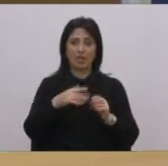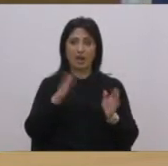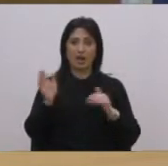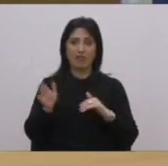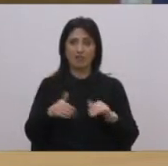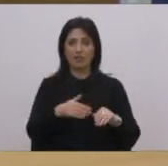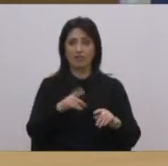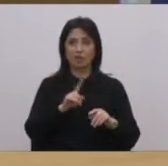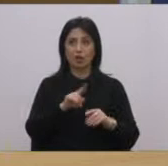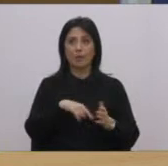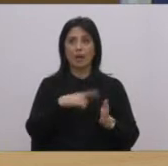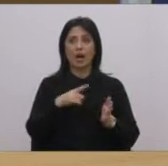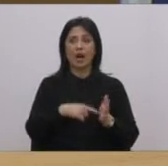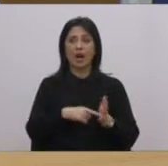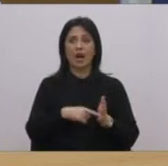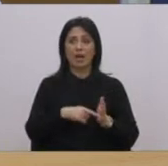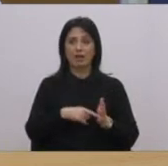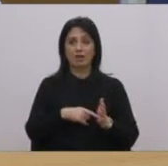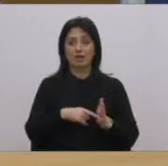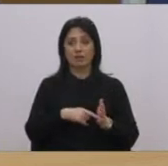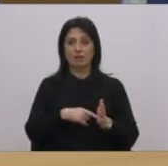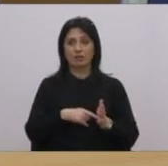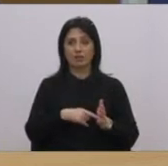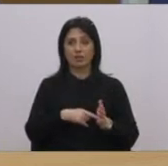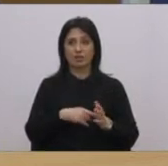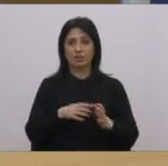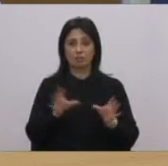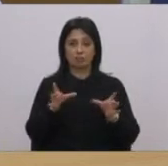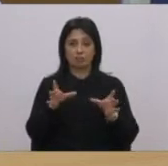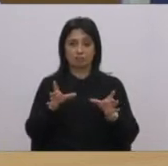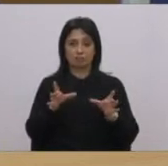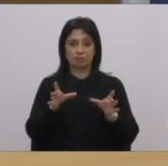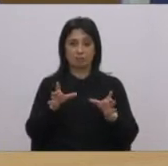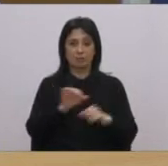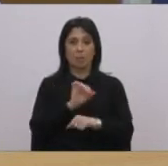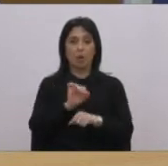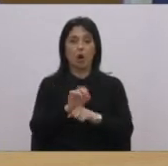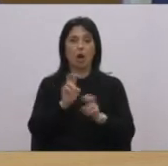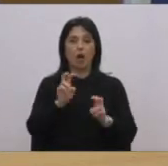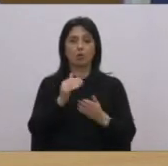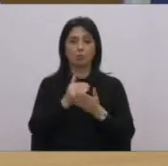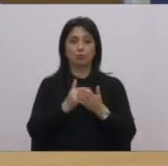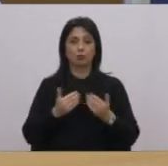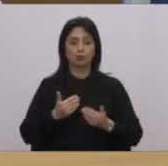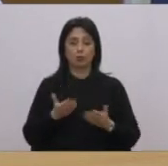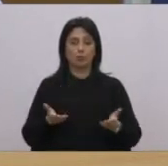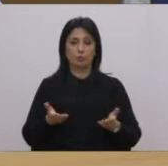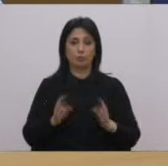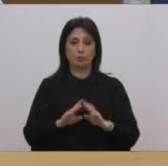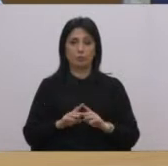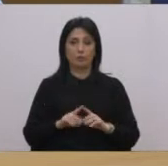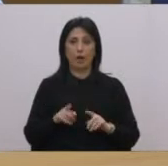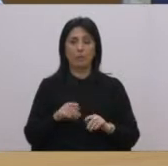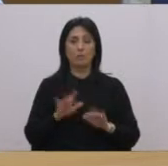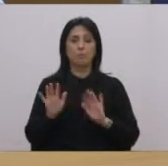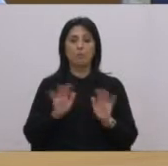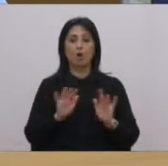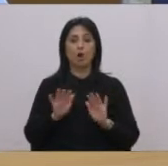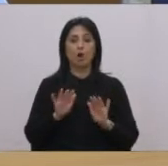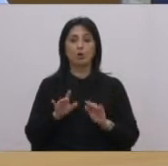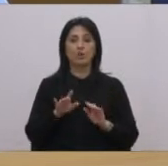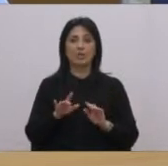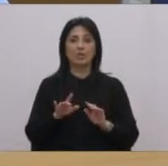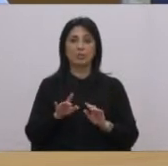გავიდა, რომ ქალაქი შებოჭილ რეჟიმში და მორატორიუმის რეჟიმში ცხოვრობს. და აი ამ პროცესმა